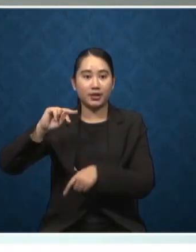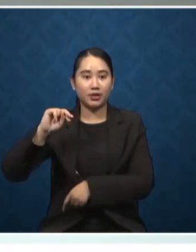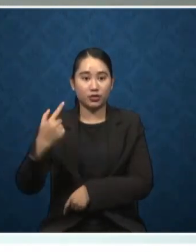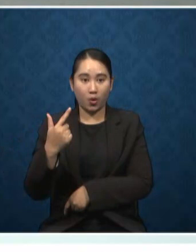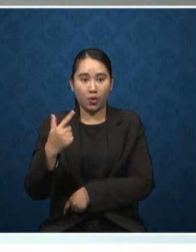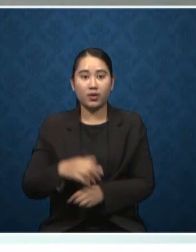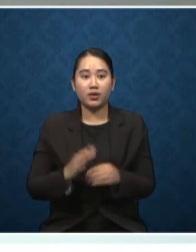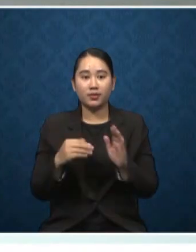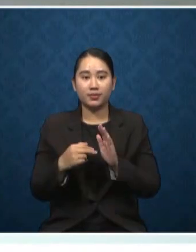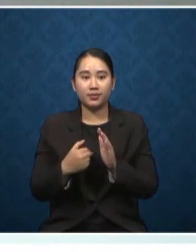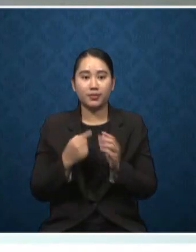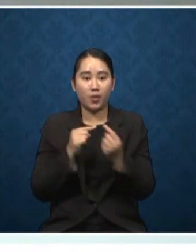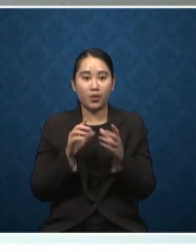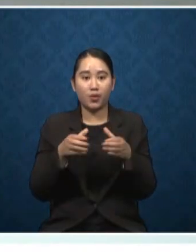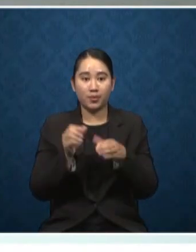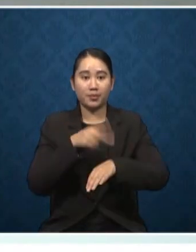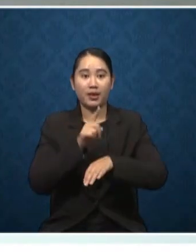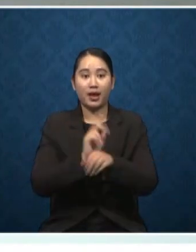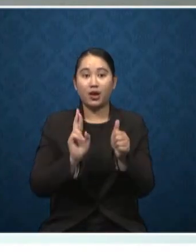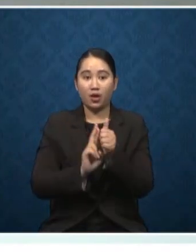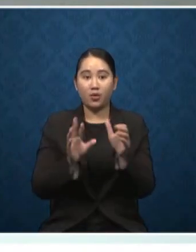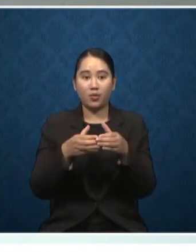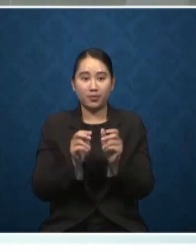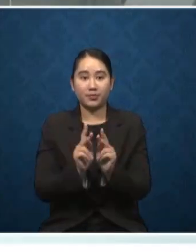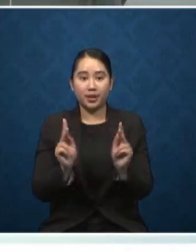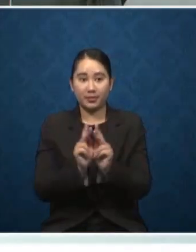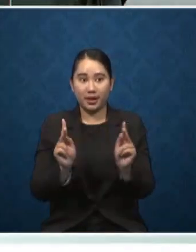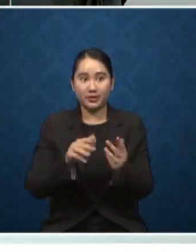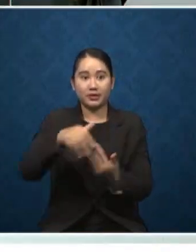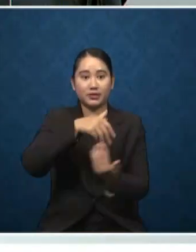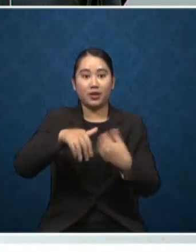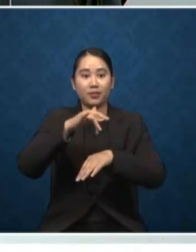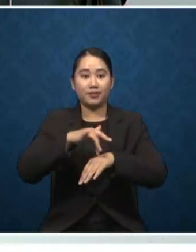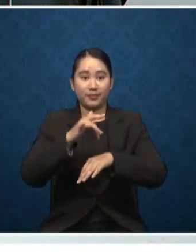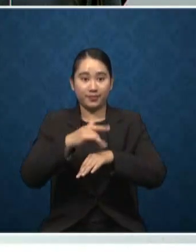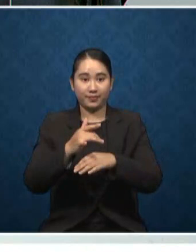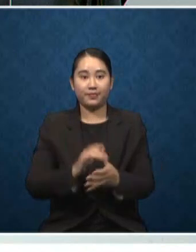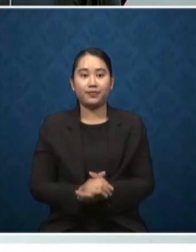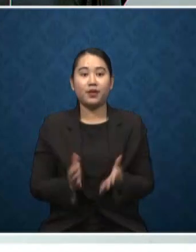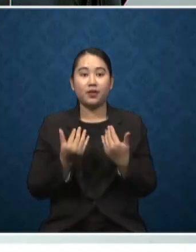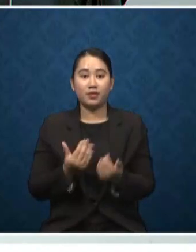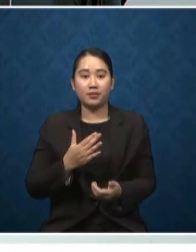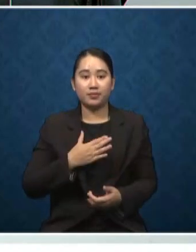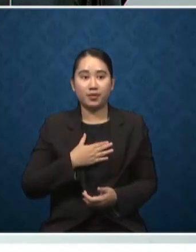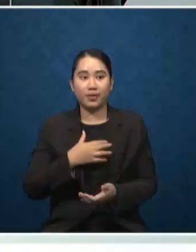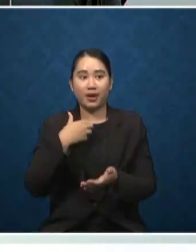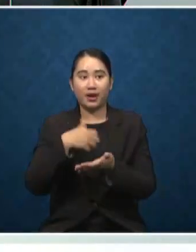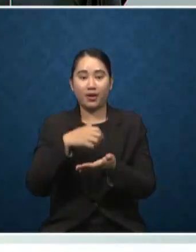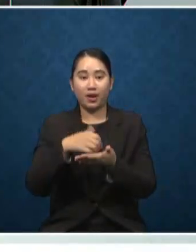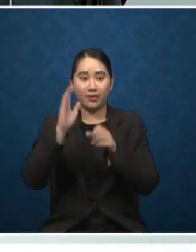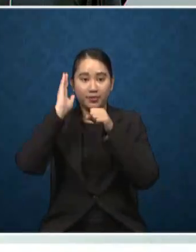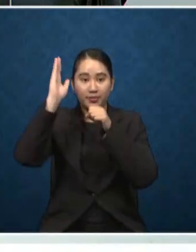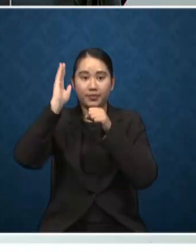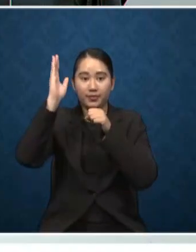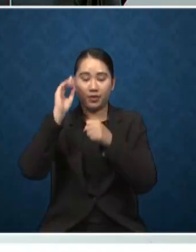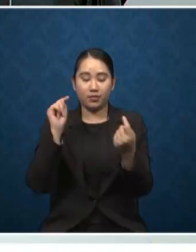กรรธิการกสิงวนรอมในกรรมธิการทัยากรนำชาแลส่วรอมวุธิสภาให้ขอพิยาตินำเสนอราย